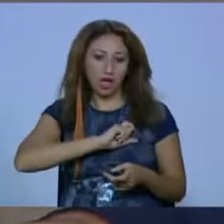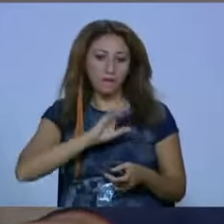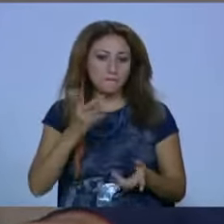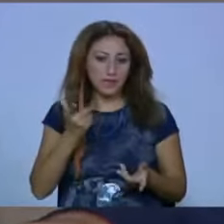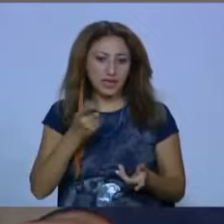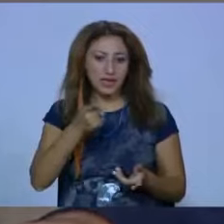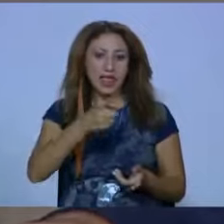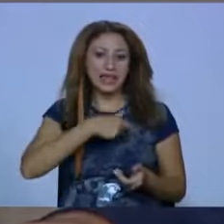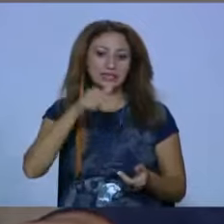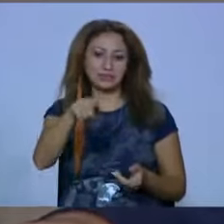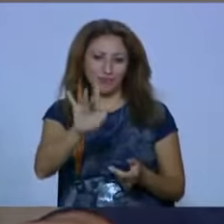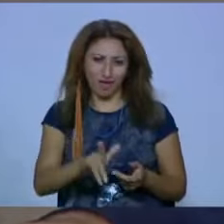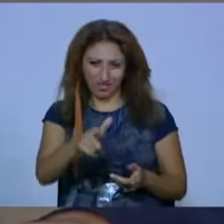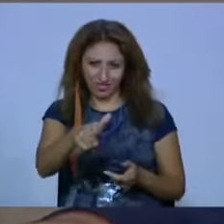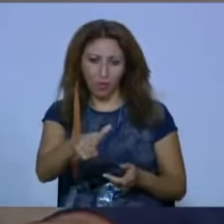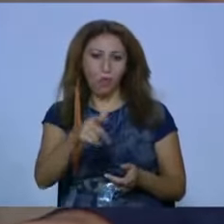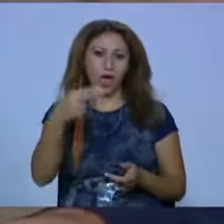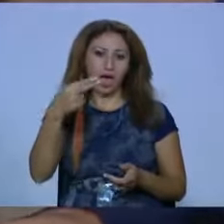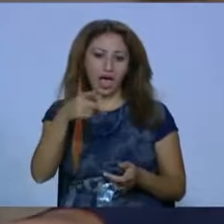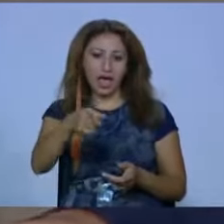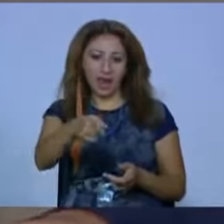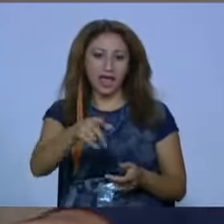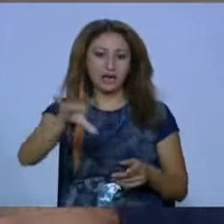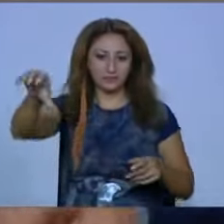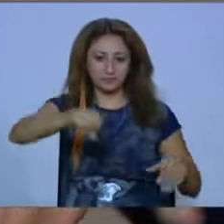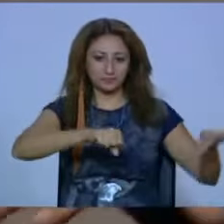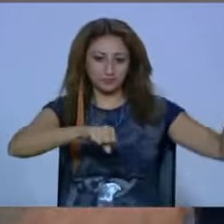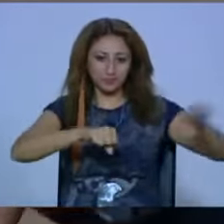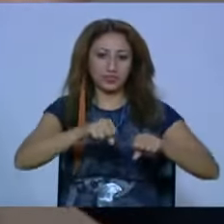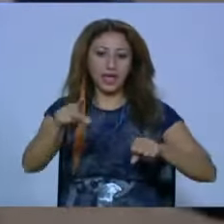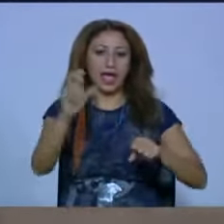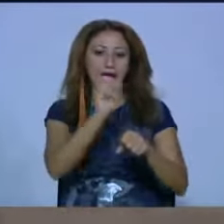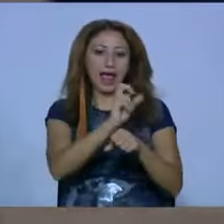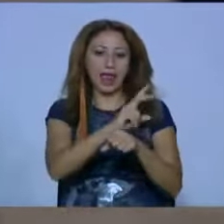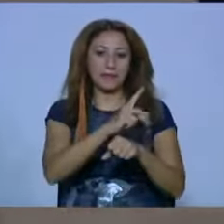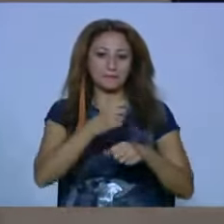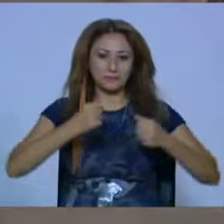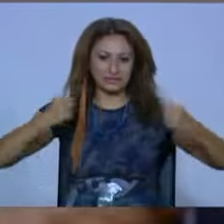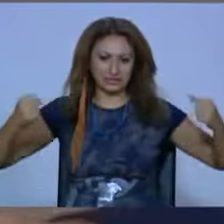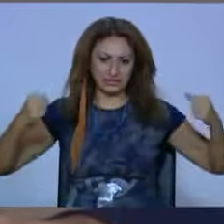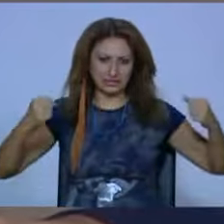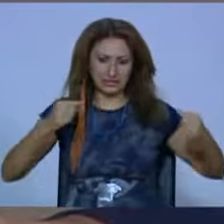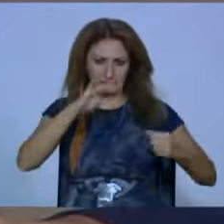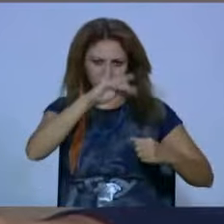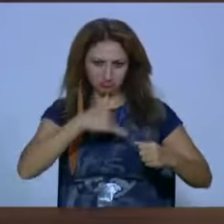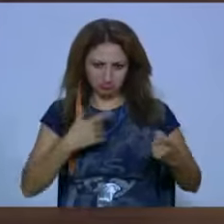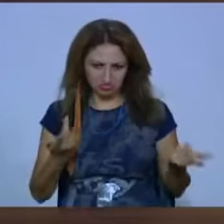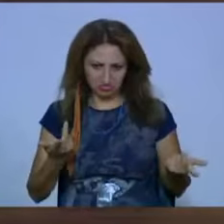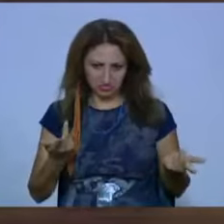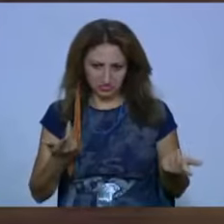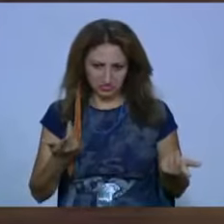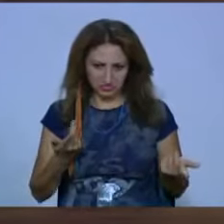قال له واحد اسمه علاء مرسي. طلعوا على السلم، انا قاعد فوق لقيت واحد تخين طالع